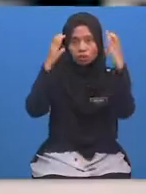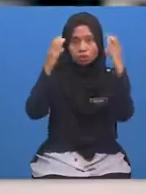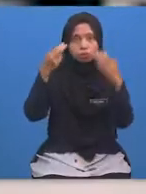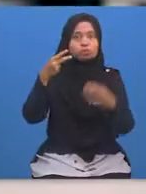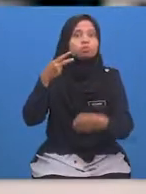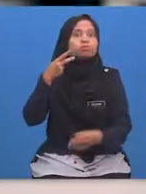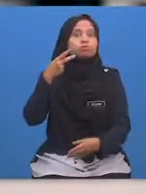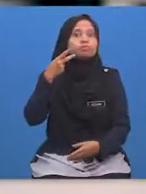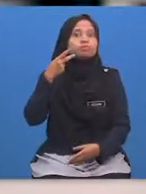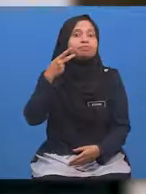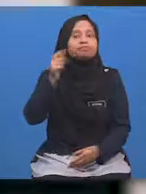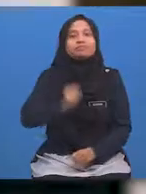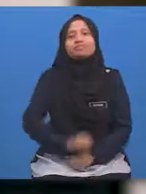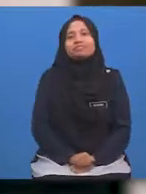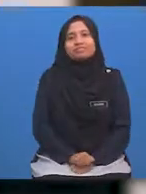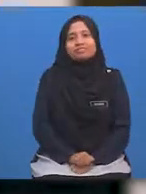Hir.